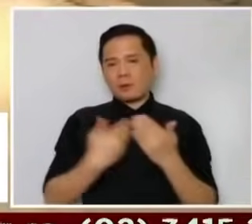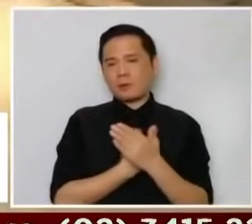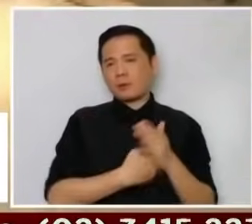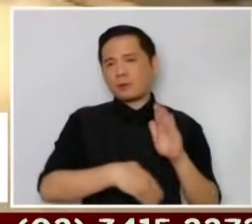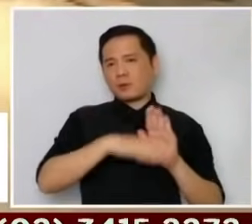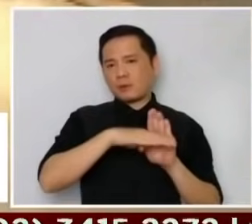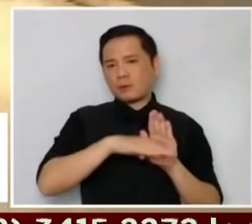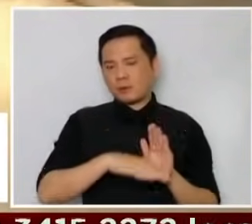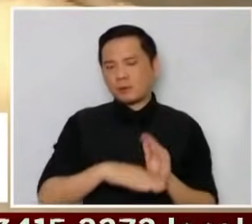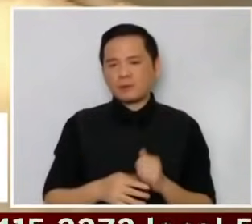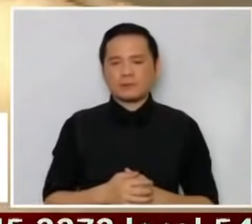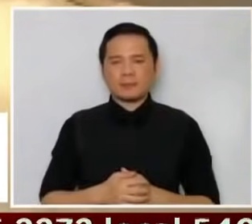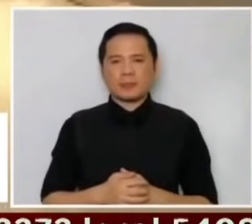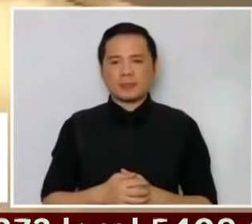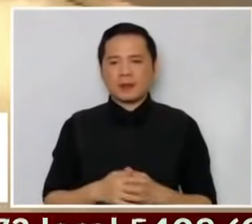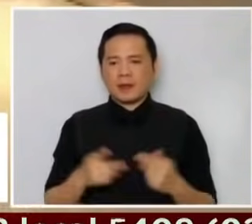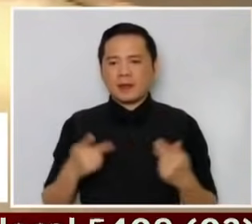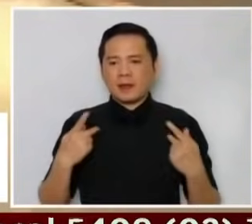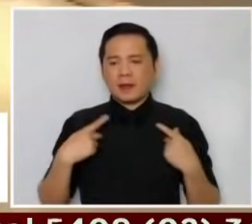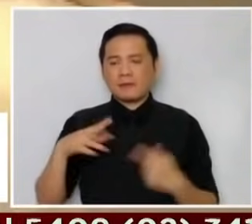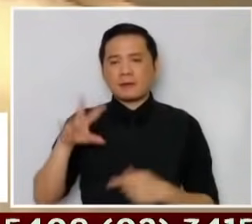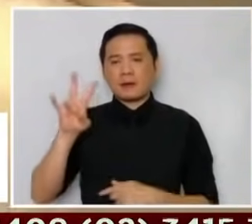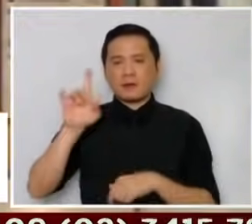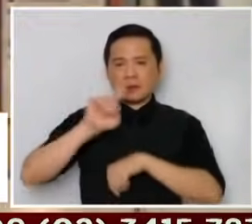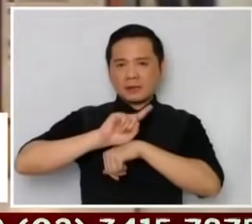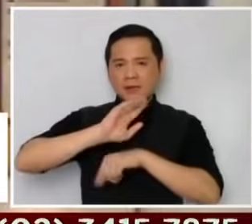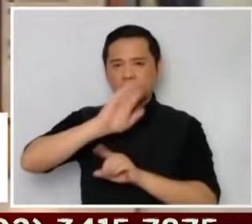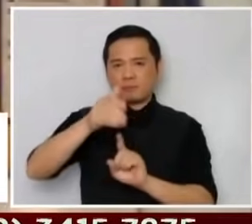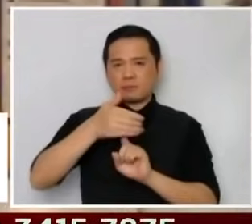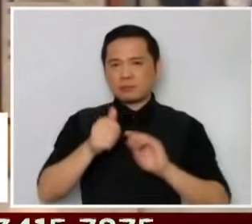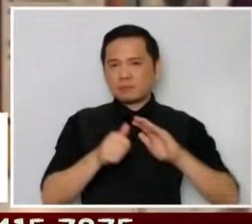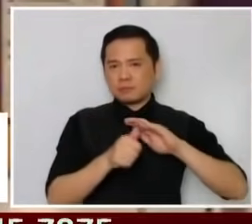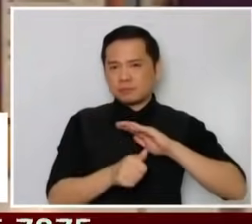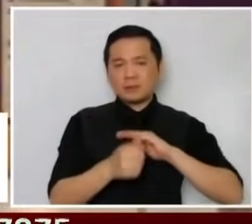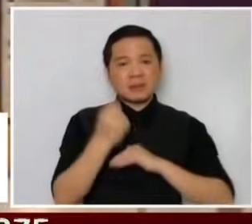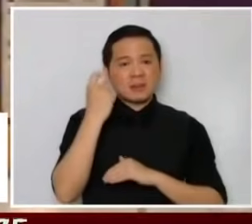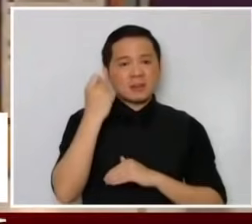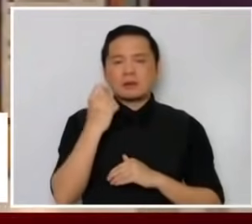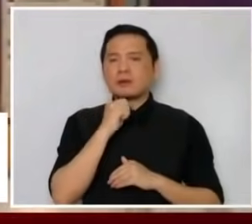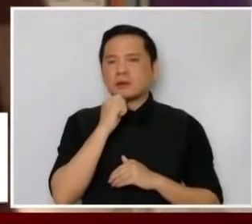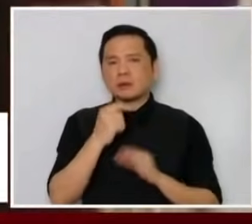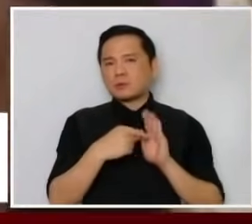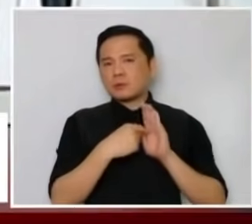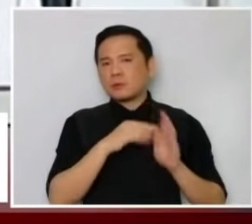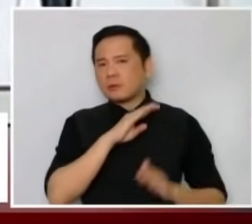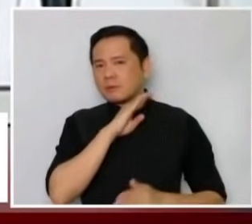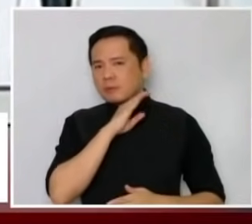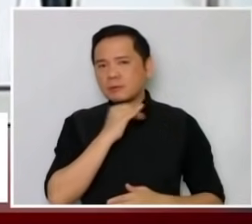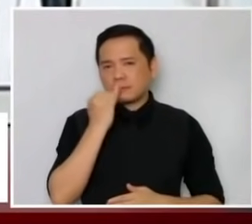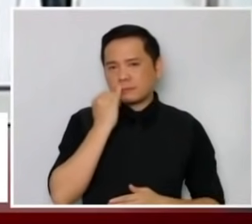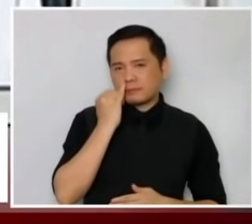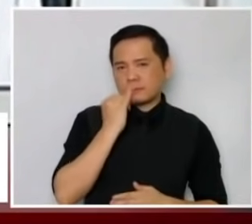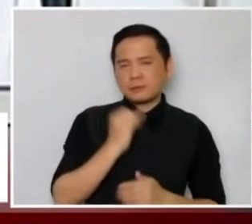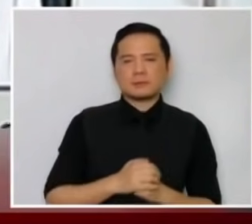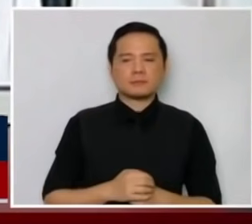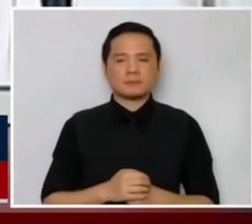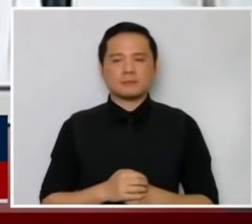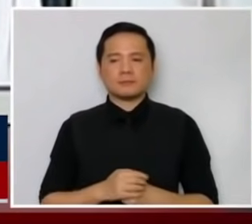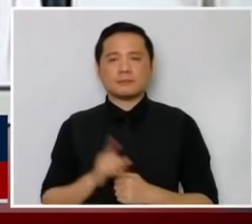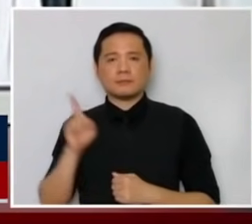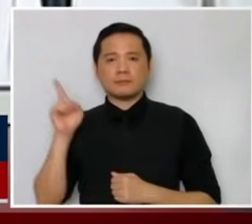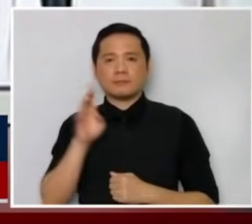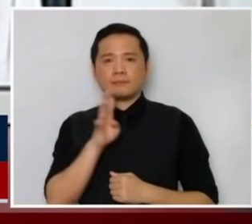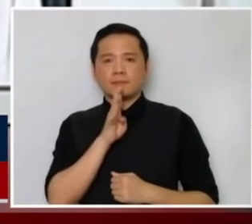lang sasailalim sa quarantine basta't manatiling asymptomatic sa kabuuan ng quarantine. Kung sakaling kailangan ng